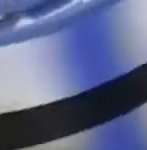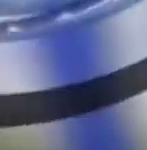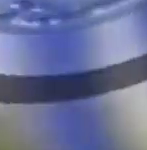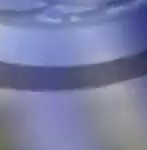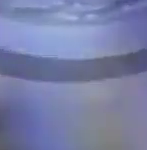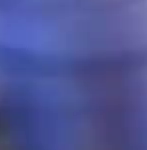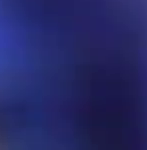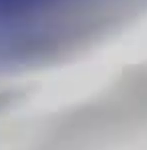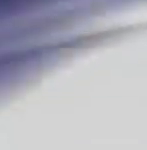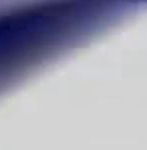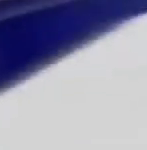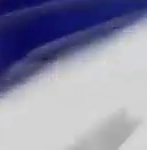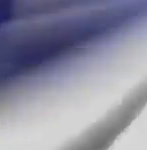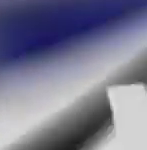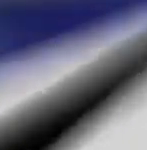Музика